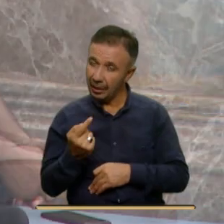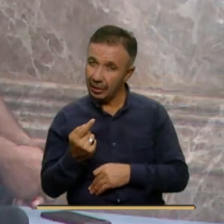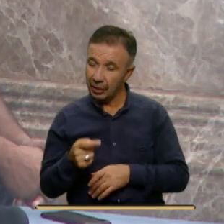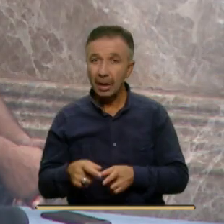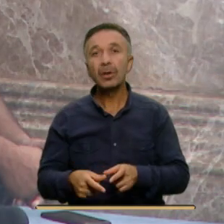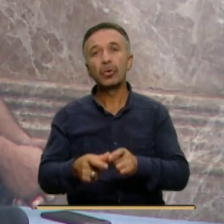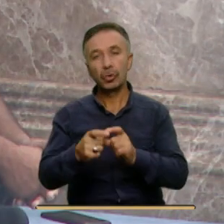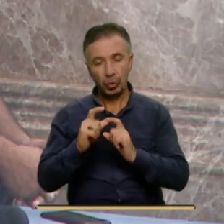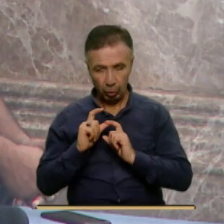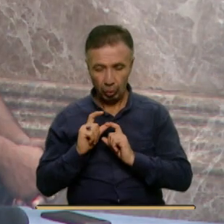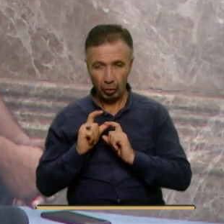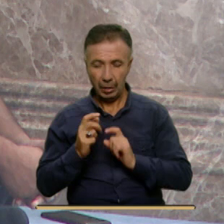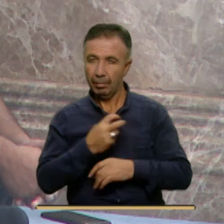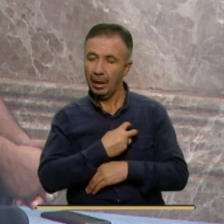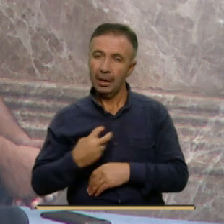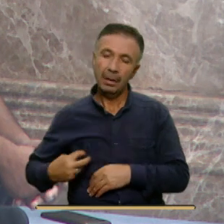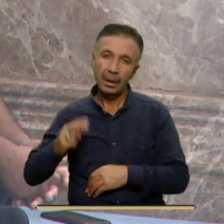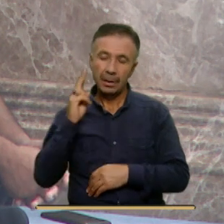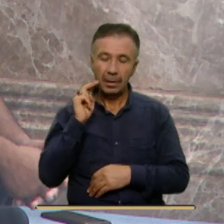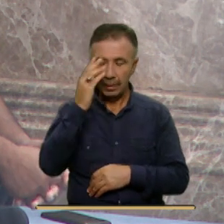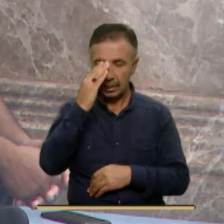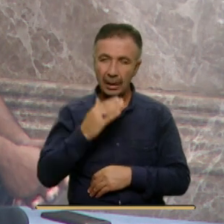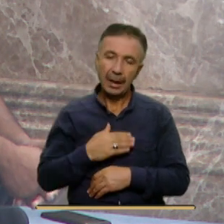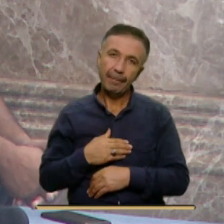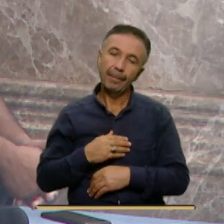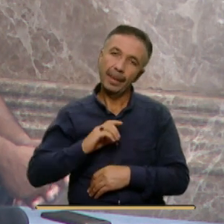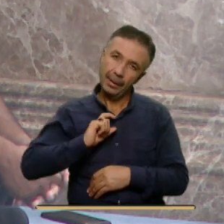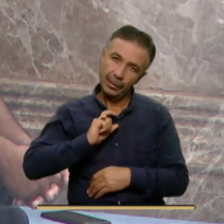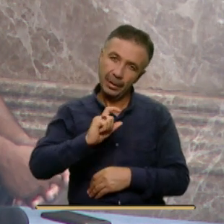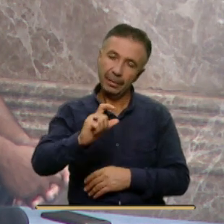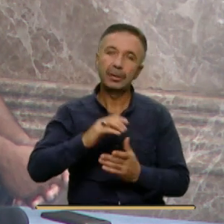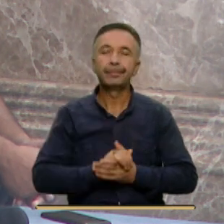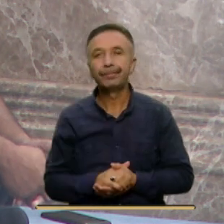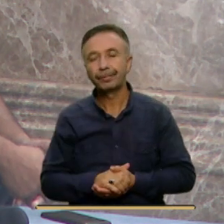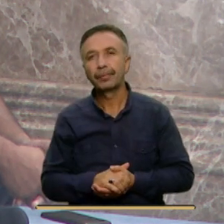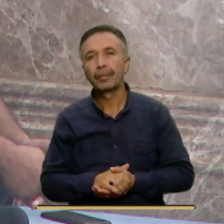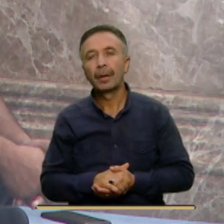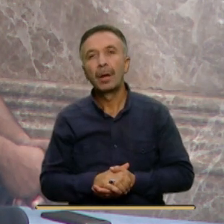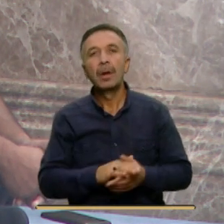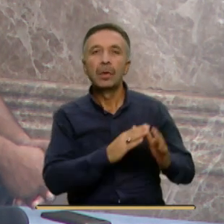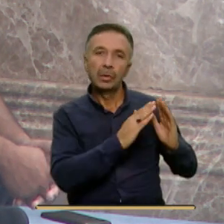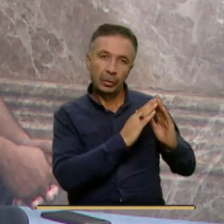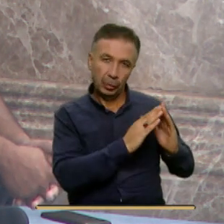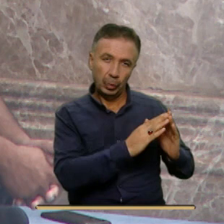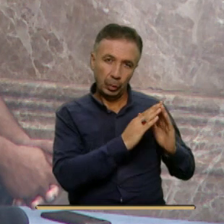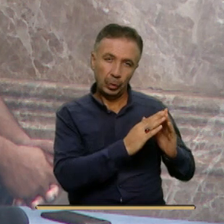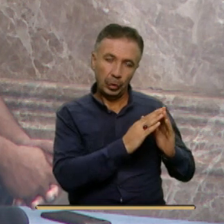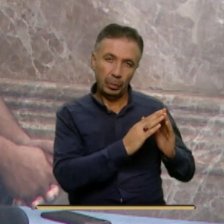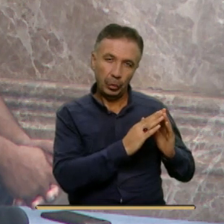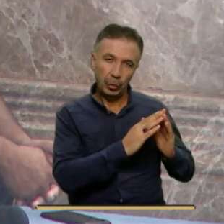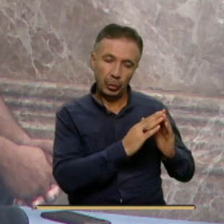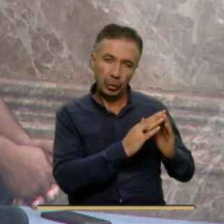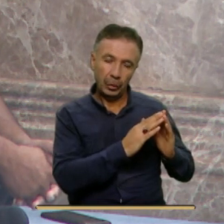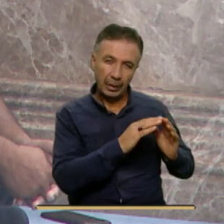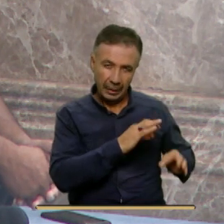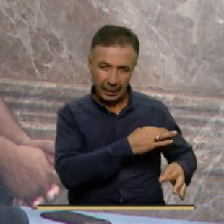sorunca Efendimiz sallallahu aleyhi ve sellem şöyle buyuruyor. Komşusunun